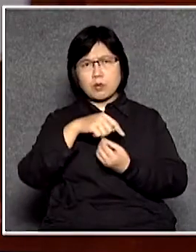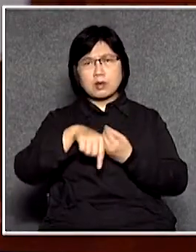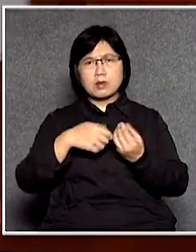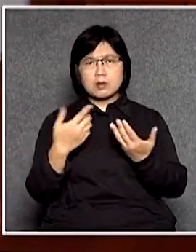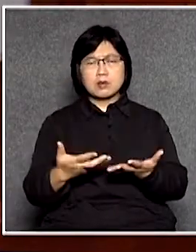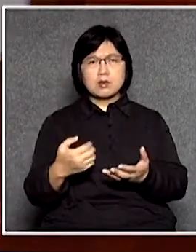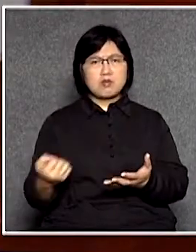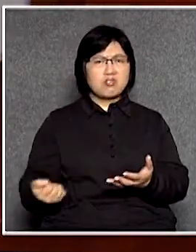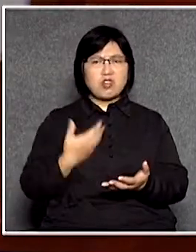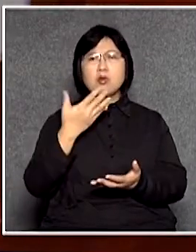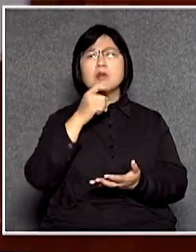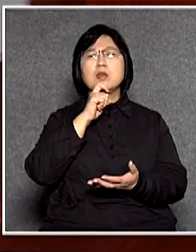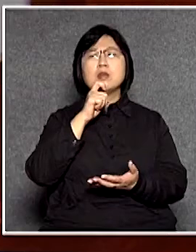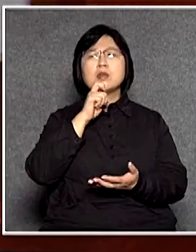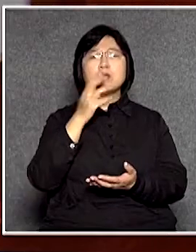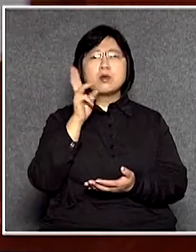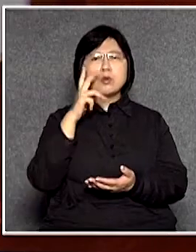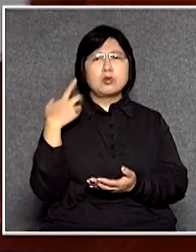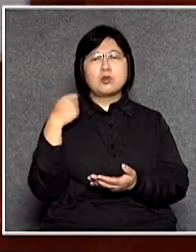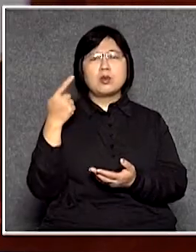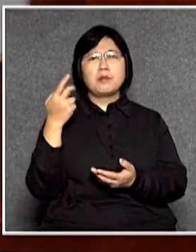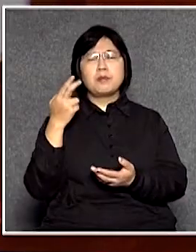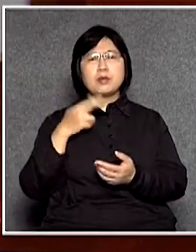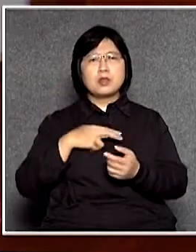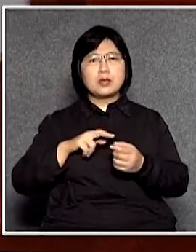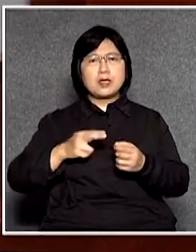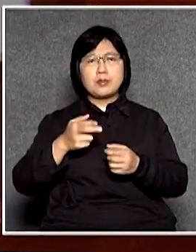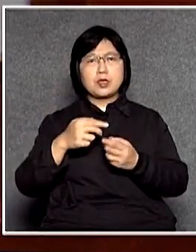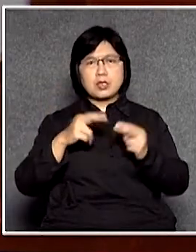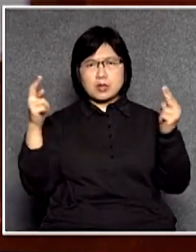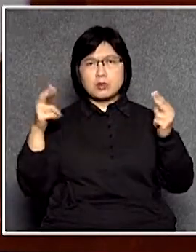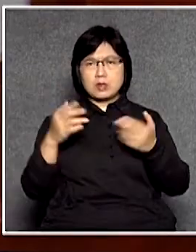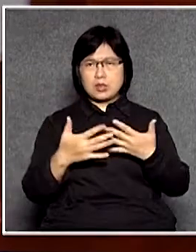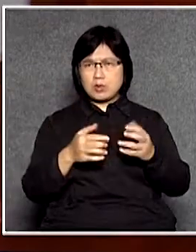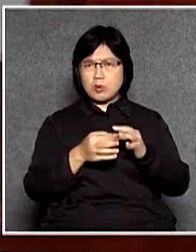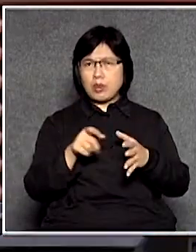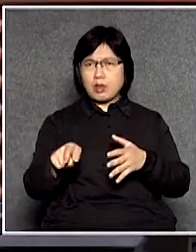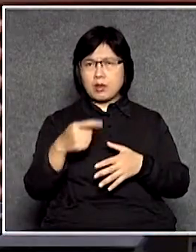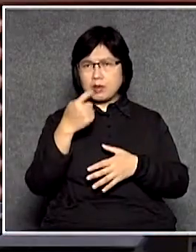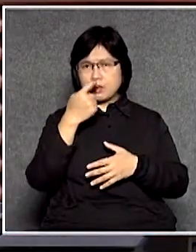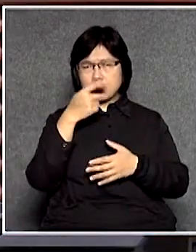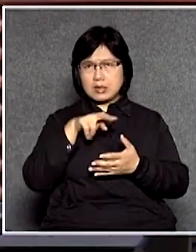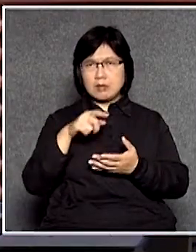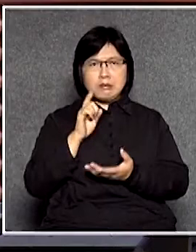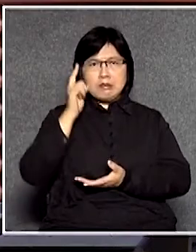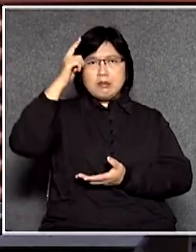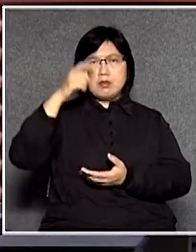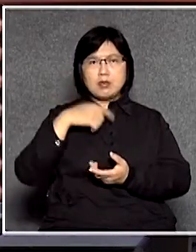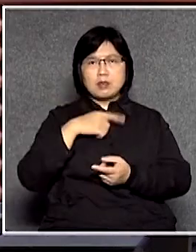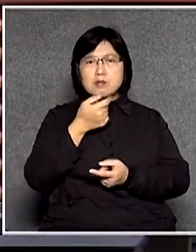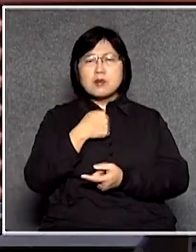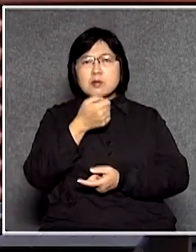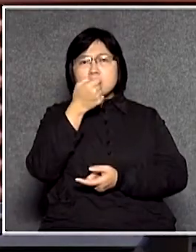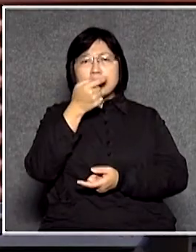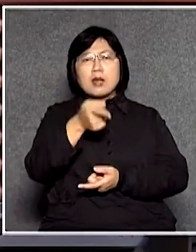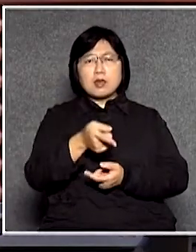火都嚟埋。好似最近劍橋嗰單嘢又關你事啦，係咪？一見到你我就上頭嘅，唔知點解對你情有獨鍾，